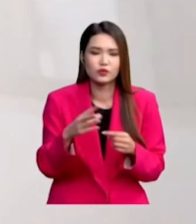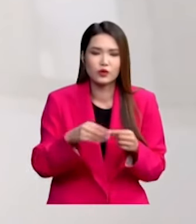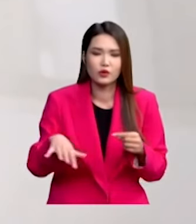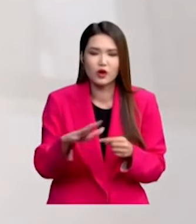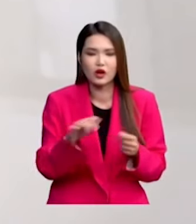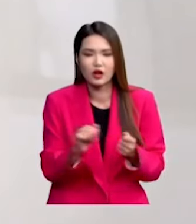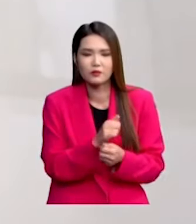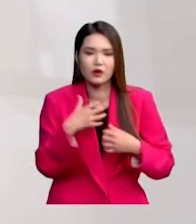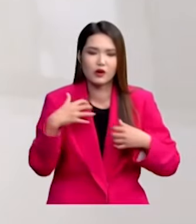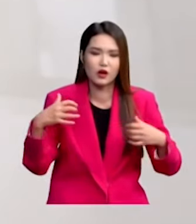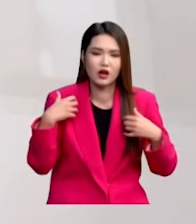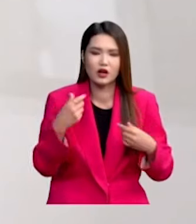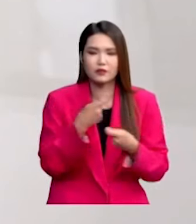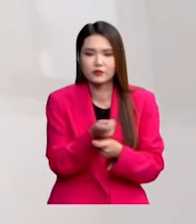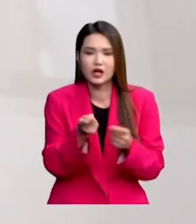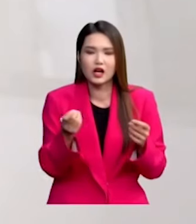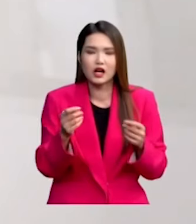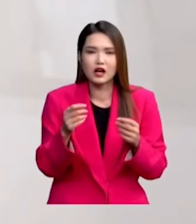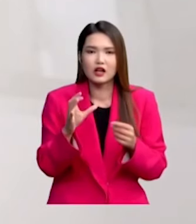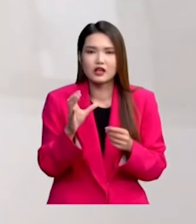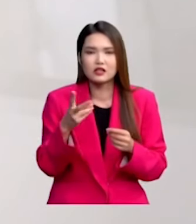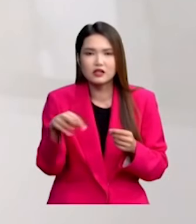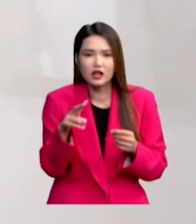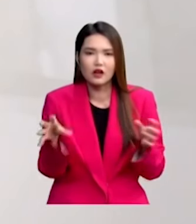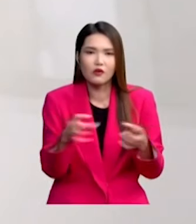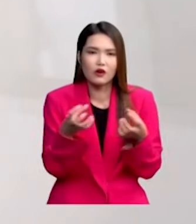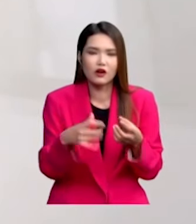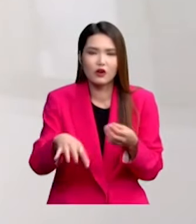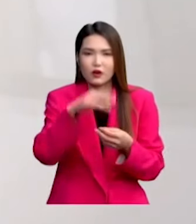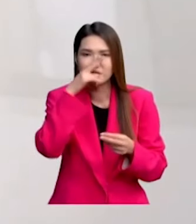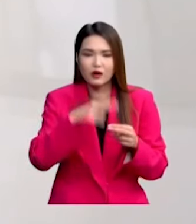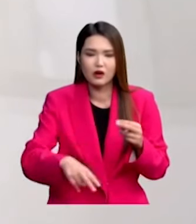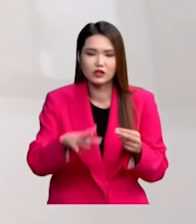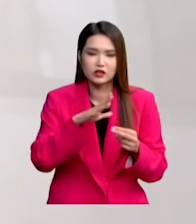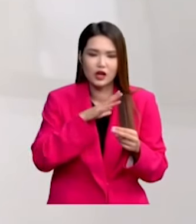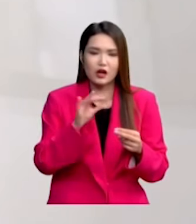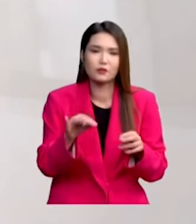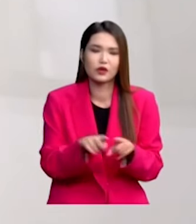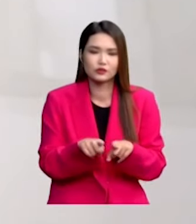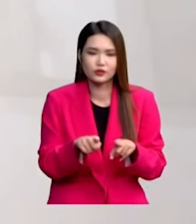корма, удобрения. Это все сельхозники потеряли. Кроме того,